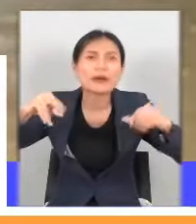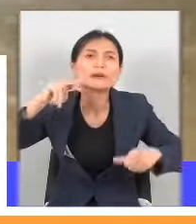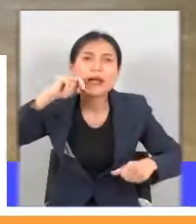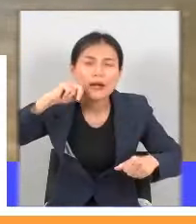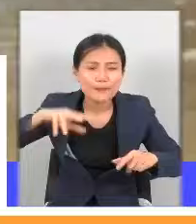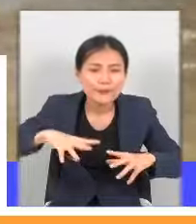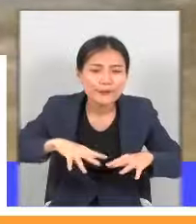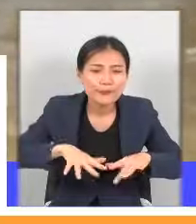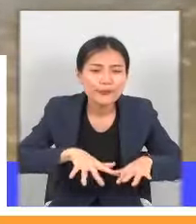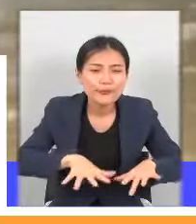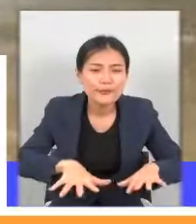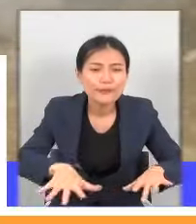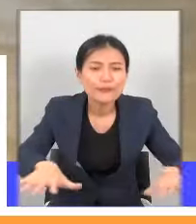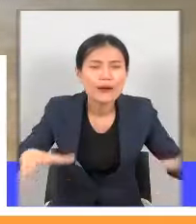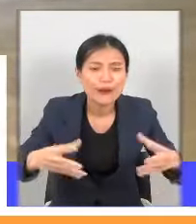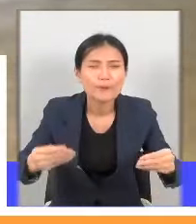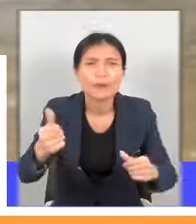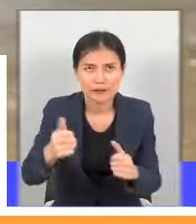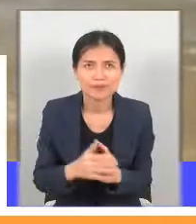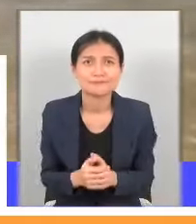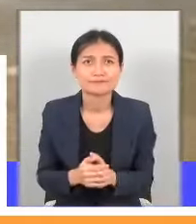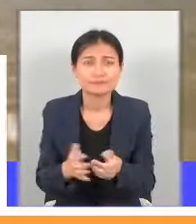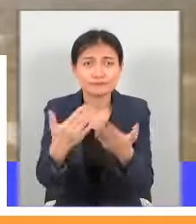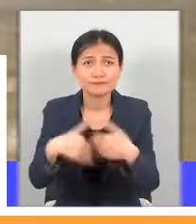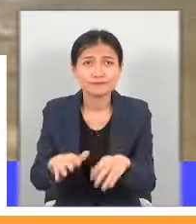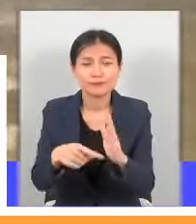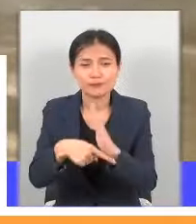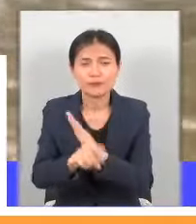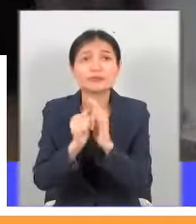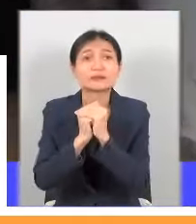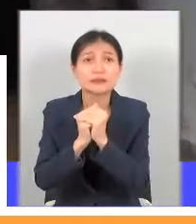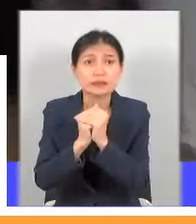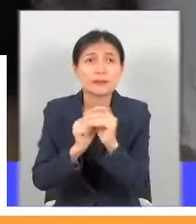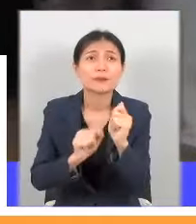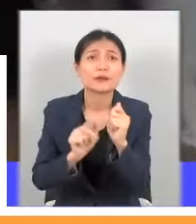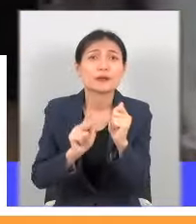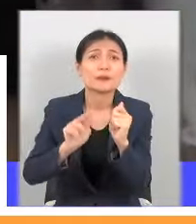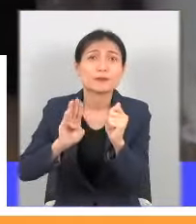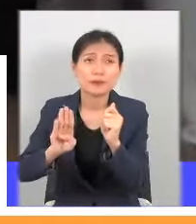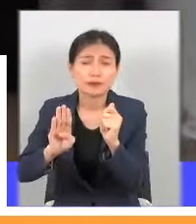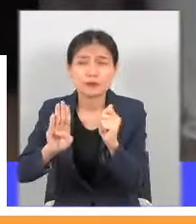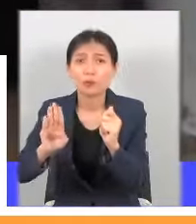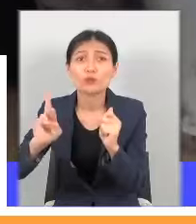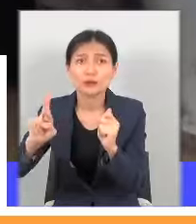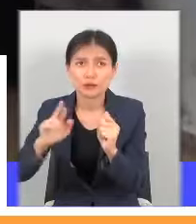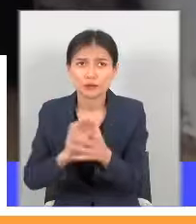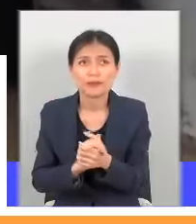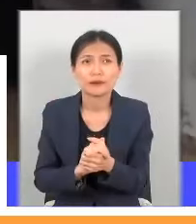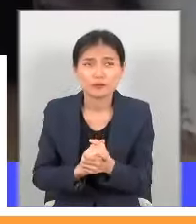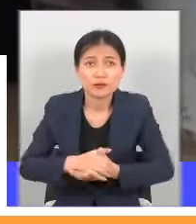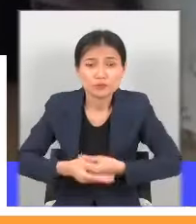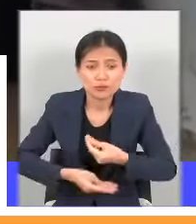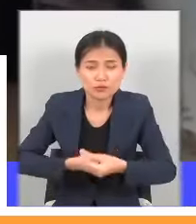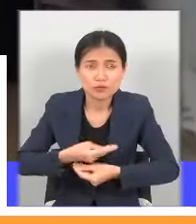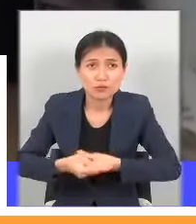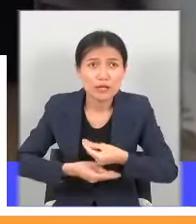ๆนี้ ค่ะในขณะเดียวกันนะคะพาไปที่กบินบุรีปราจีนบุรีกันบ้างค่ะคนปราจีนที่อยู่แถวๆชุมชนตลาดเก่านี่บ่นอุบ